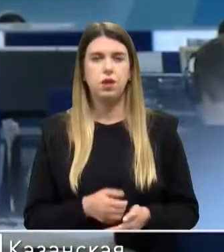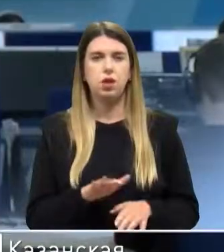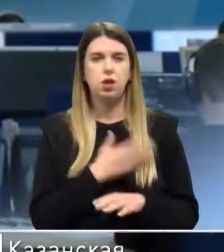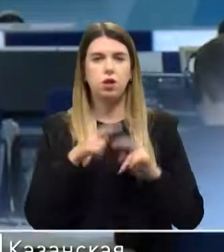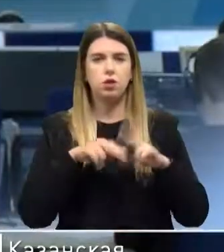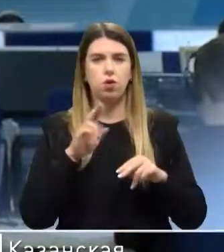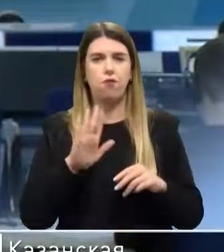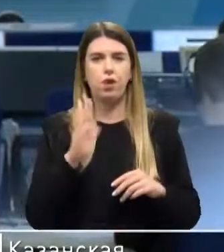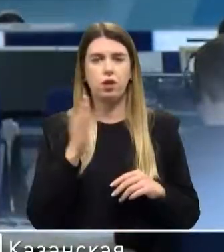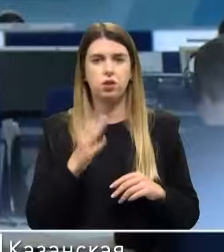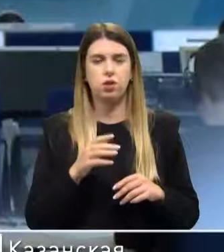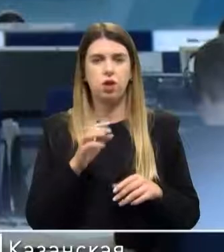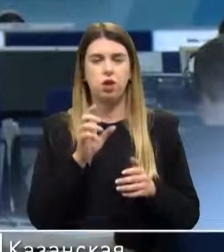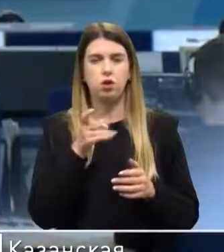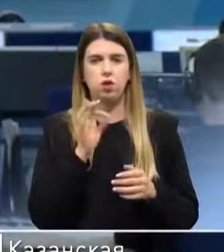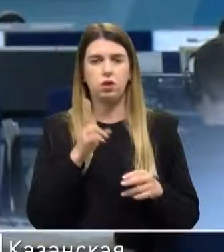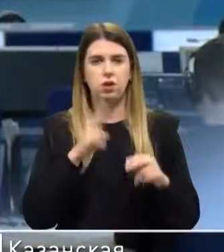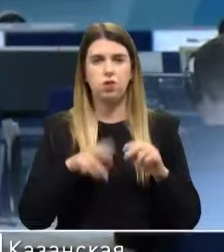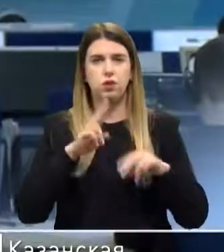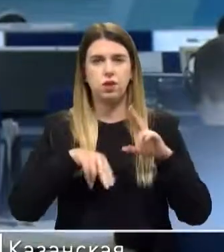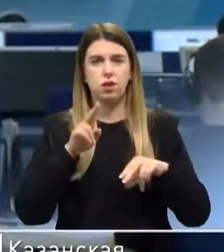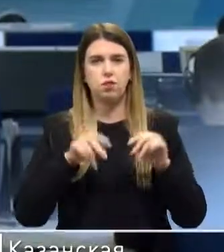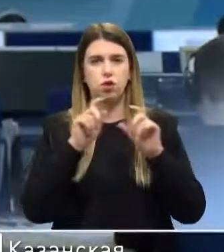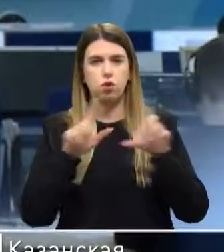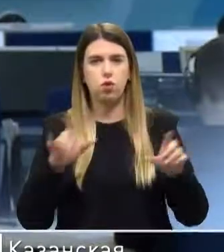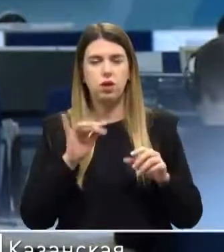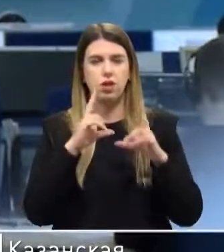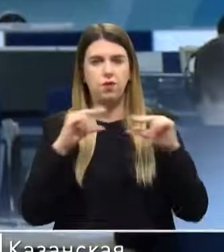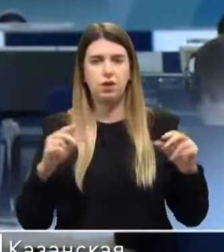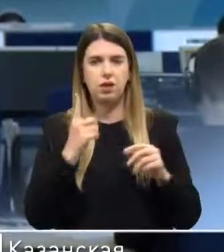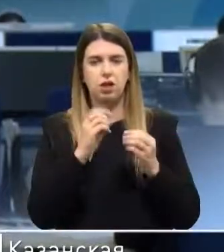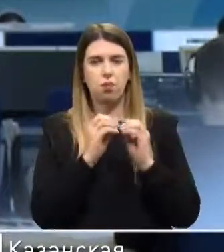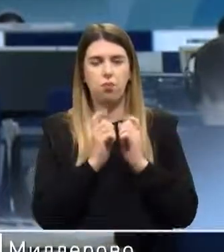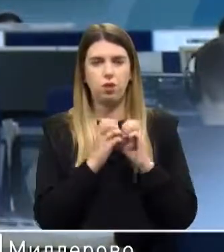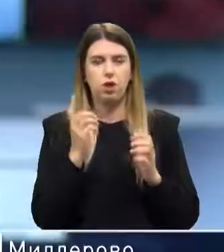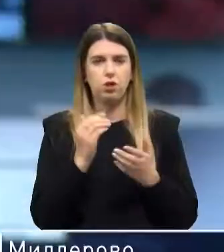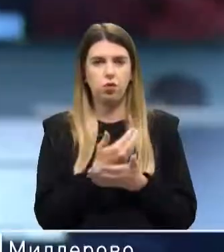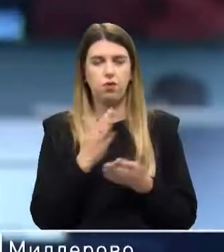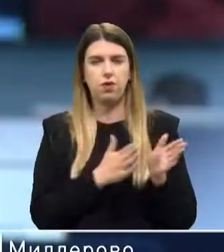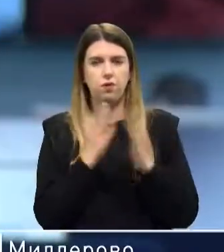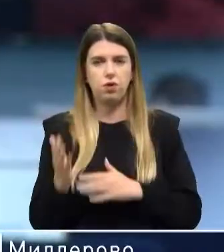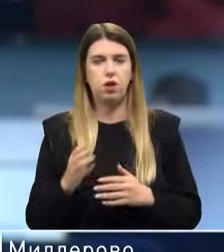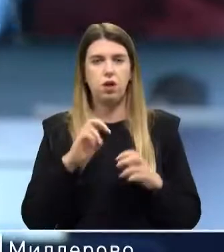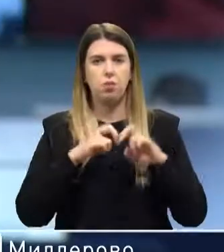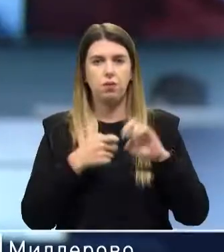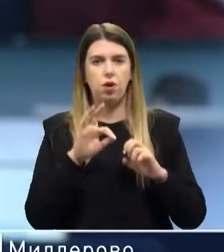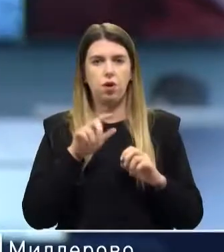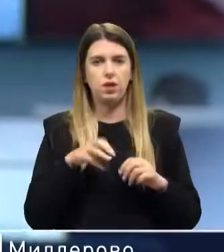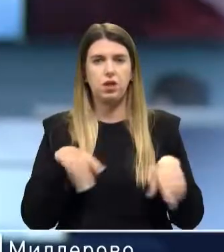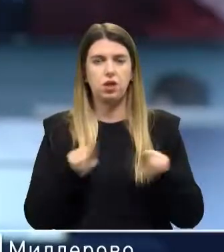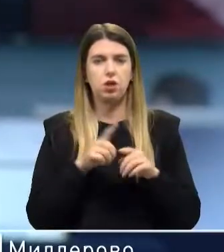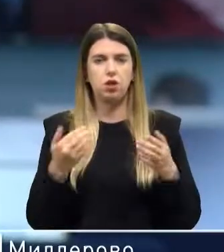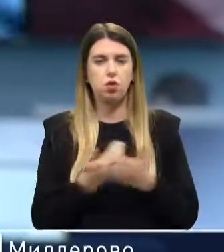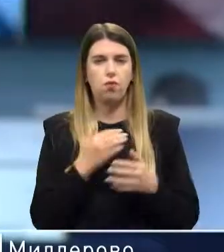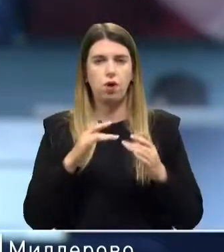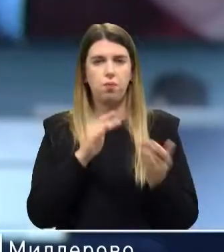Долгострое Волгодонска. Сроки завершения строительства школы и дворца единоборств снова сдвинуты. Проблемные объекты, а также новую